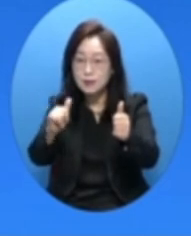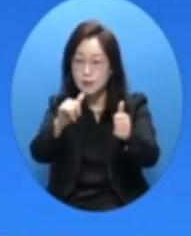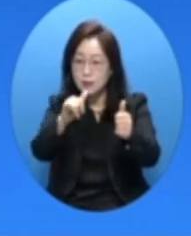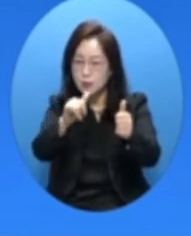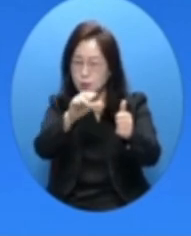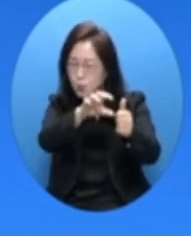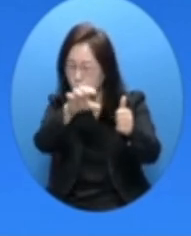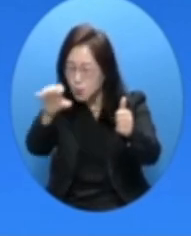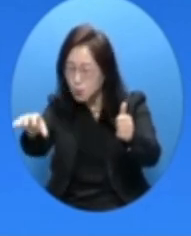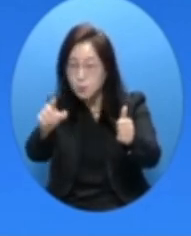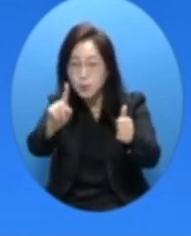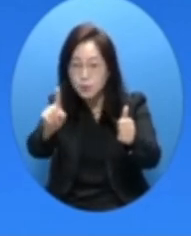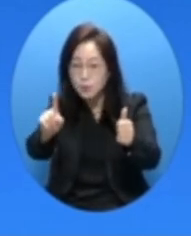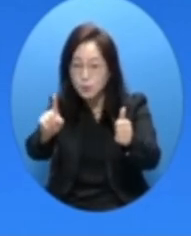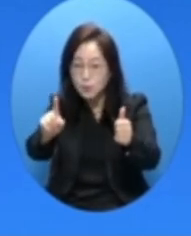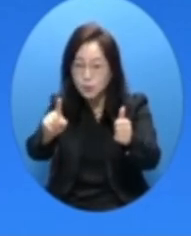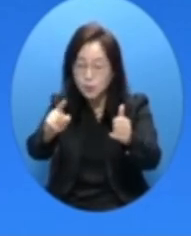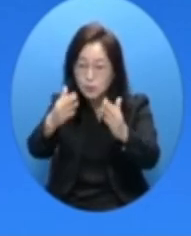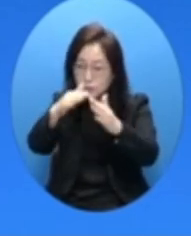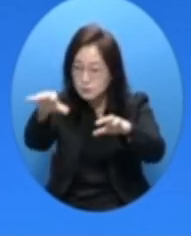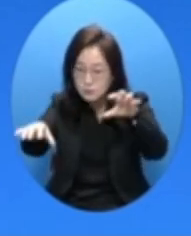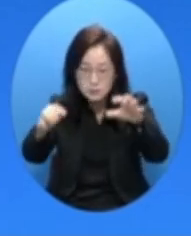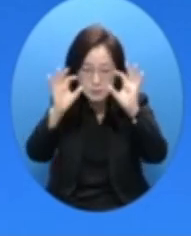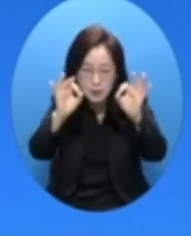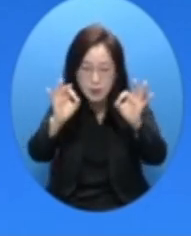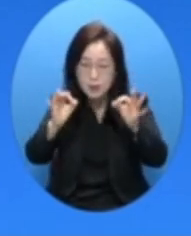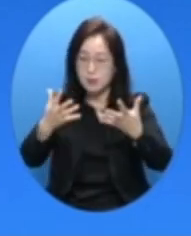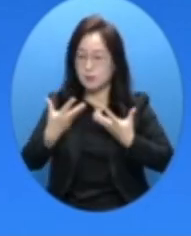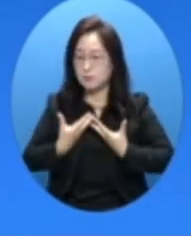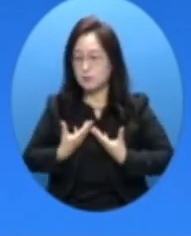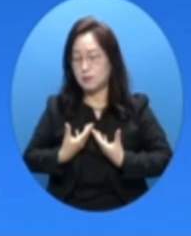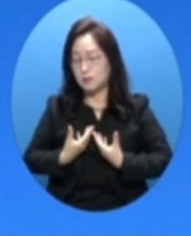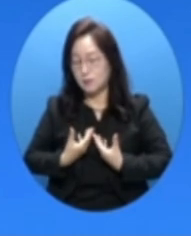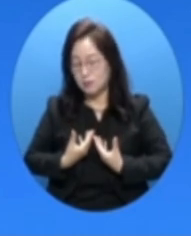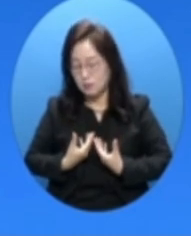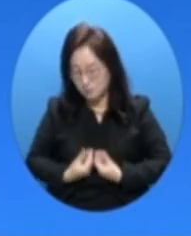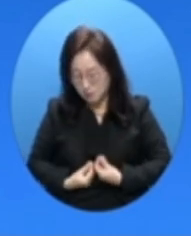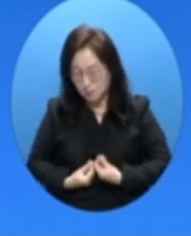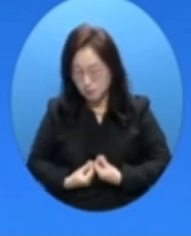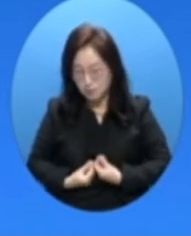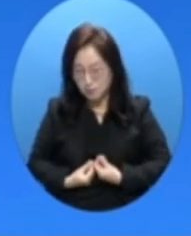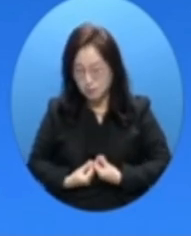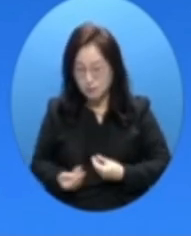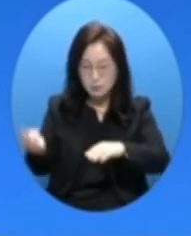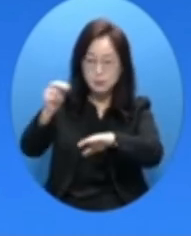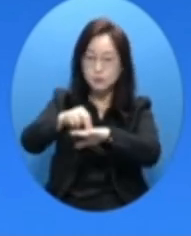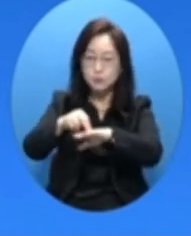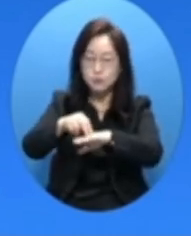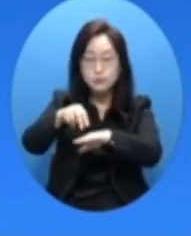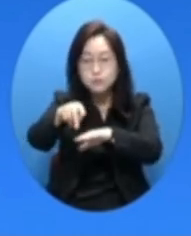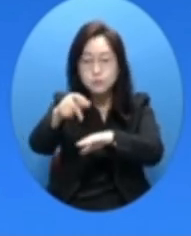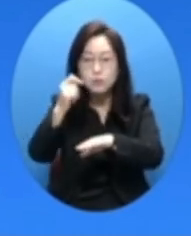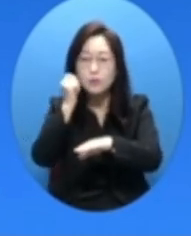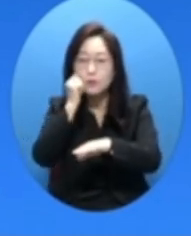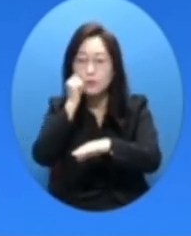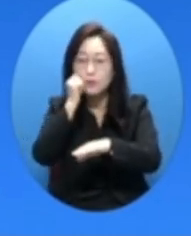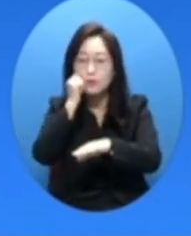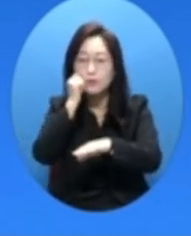많은 사람들이 절망의 주저앉아서 걷지 못하는 그래서